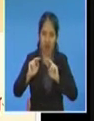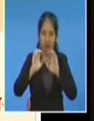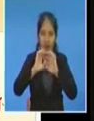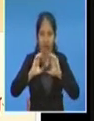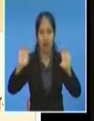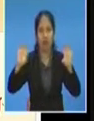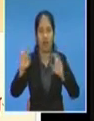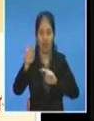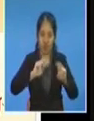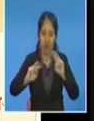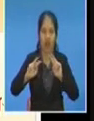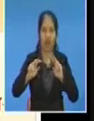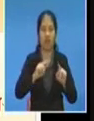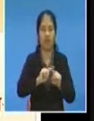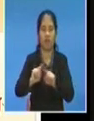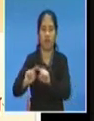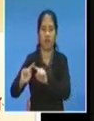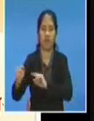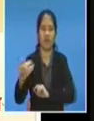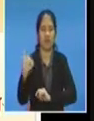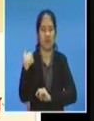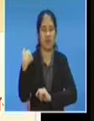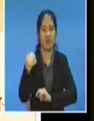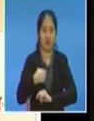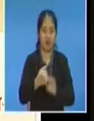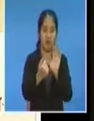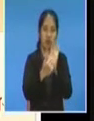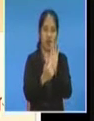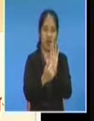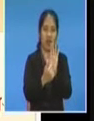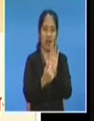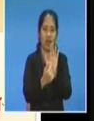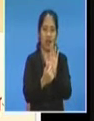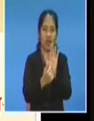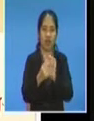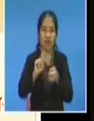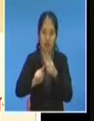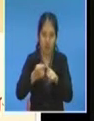ผมมีตัวอย่างครับเพื่อนบ้านผมเองครับเป็นผู้สูงวัย